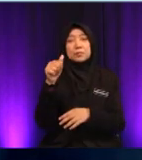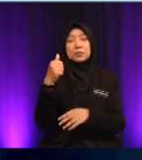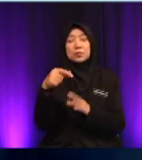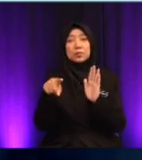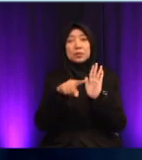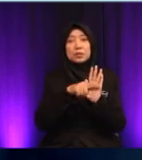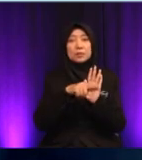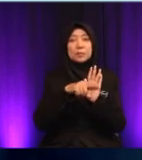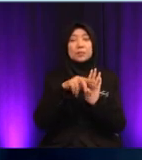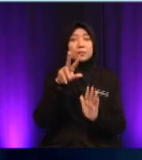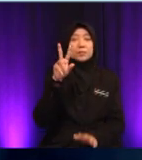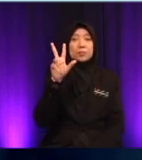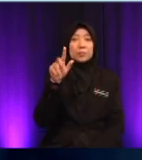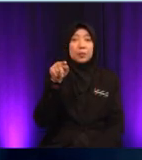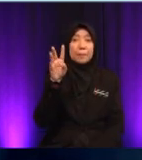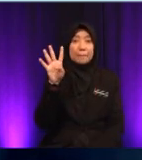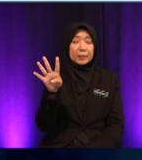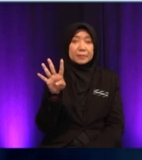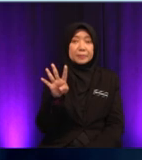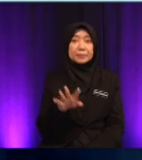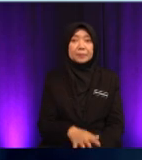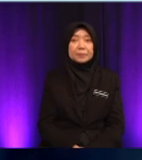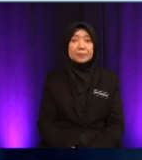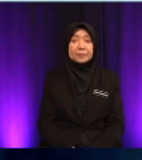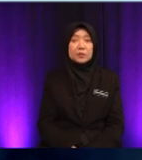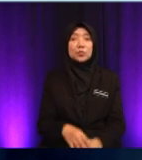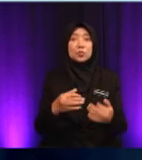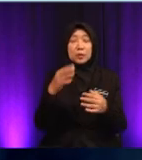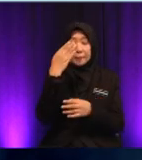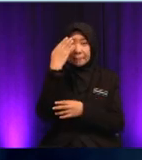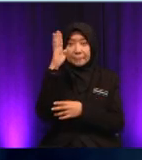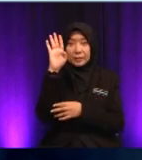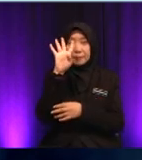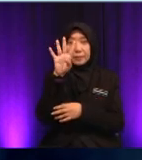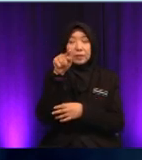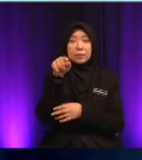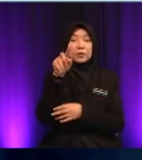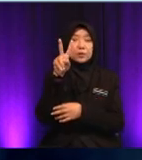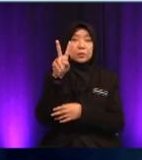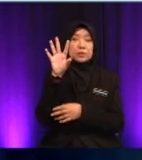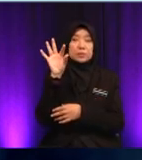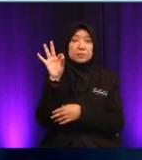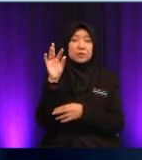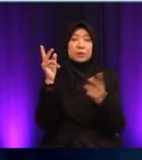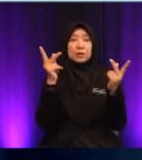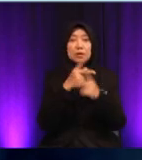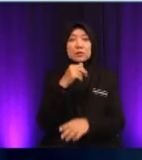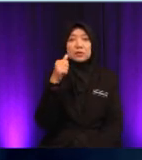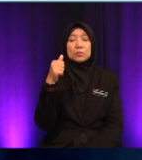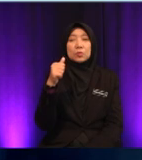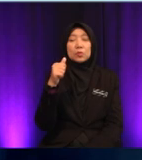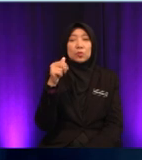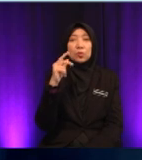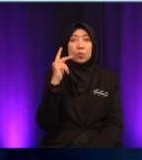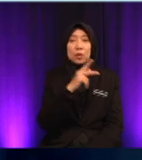34 Oke untuk S10 untuk frekuensinya pun sudah diberi empat poin 29 Dara 10 kuase